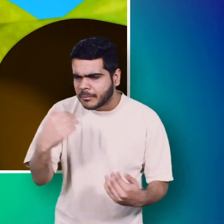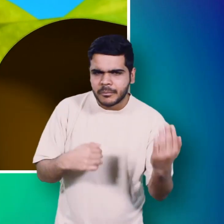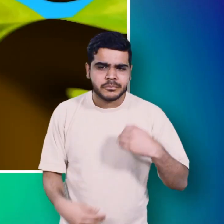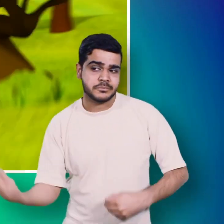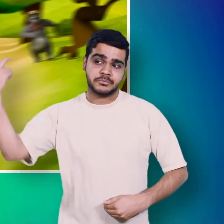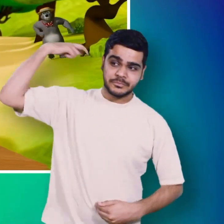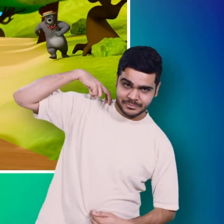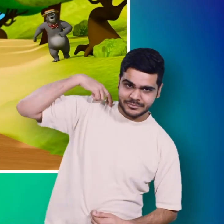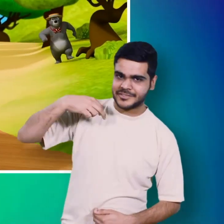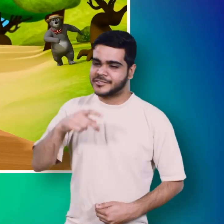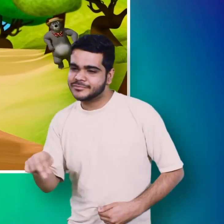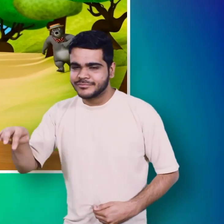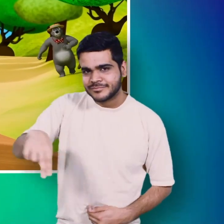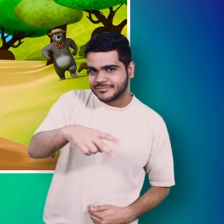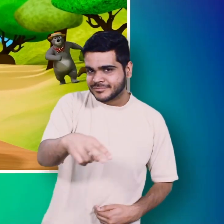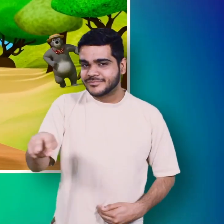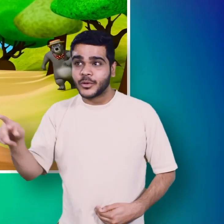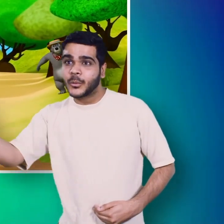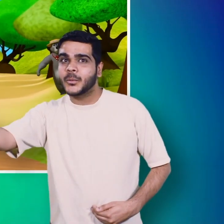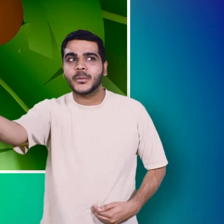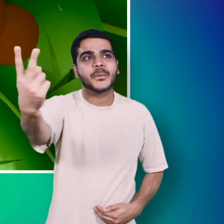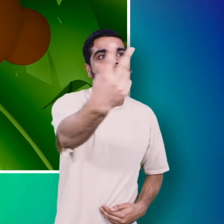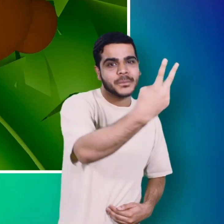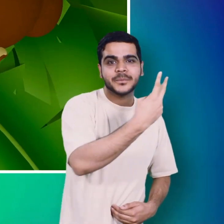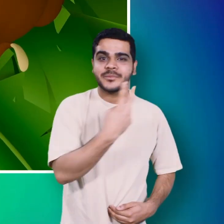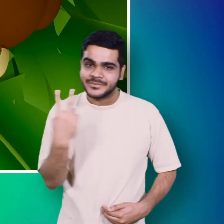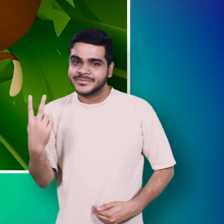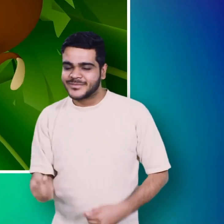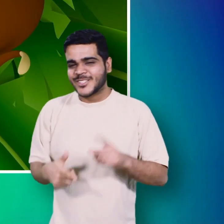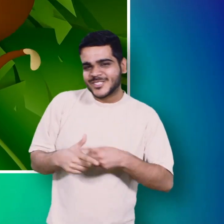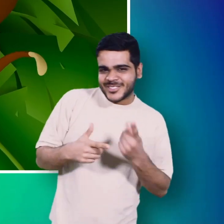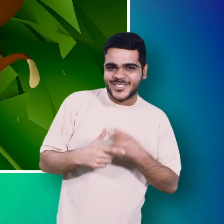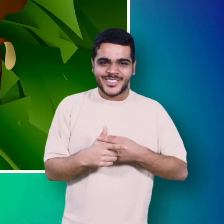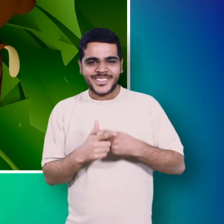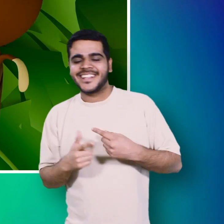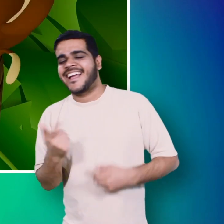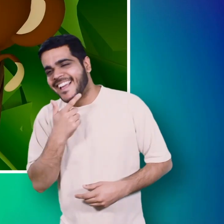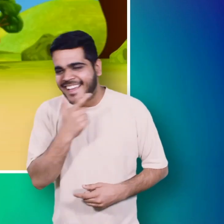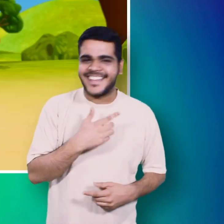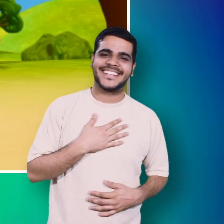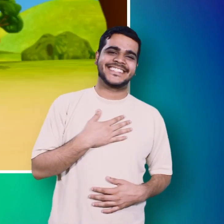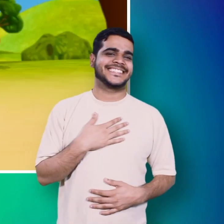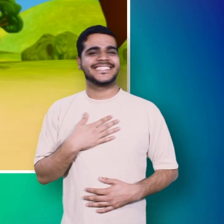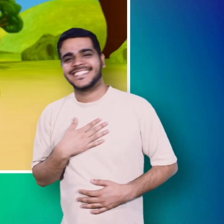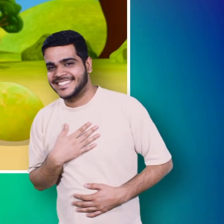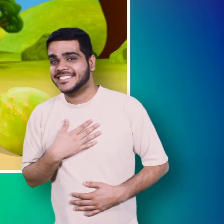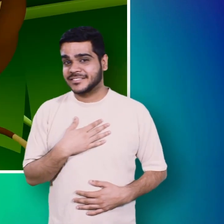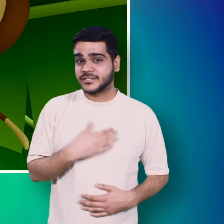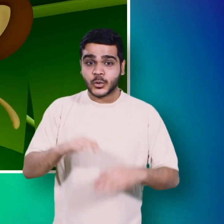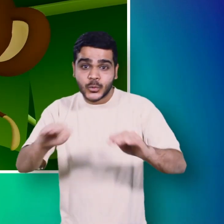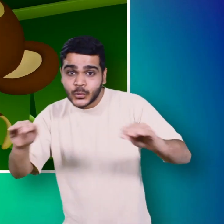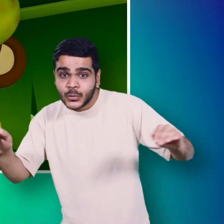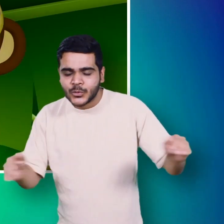सवारी कराता हाथी, हमको खूब घुमाता हाथी, सबको खूब हंसाता हाथी, बच्चों का दोस्त प्यारा हाथी,